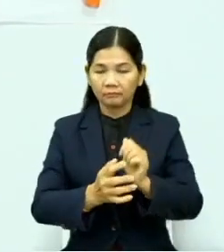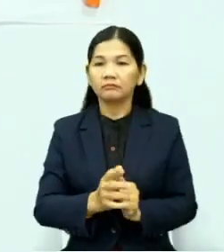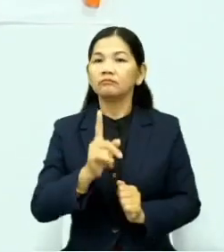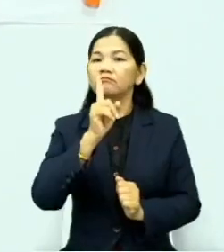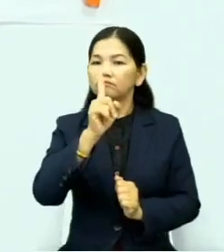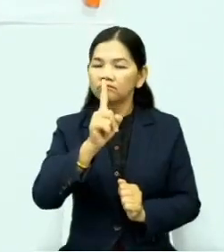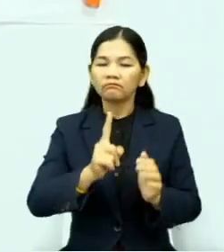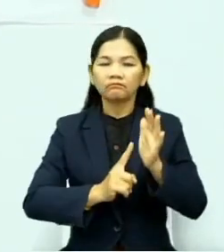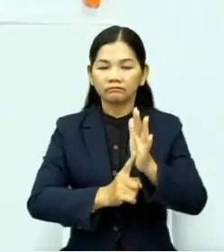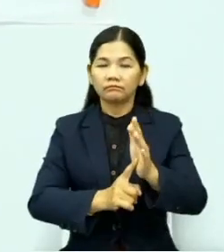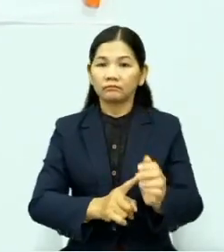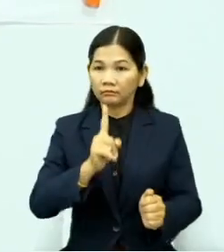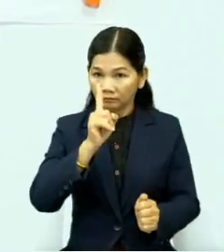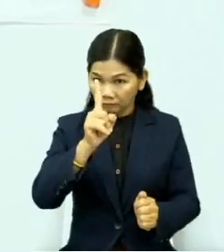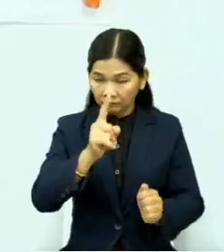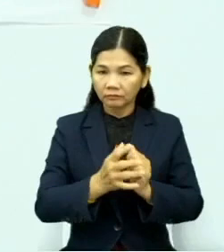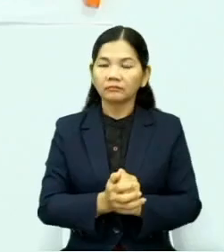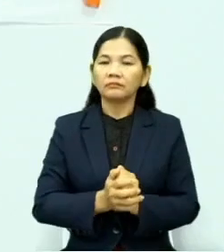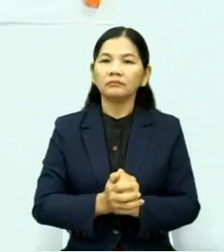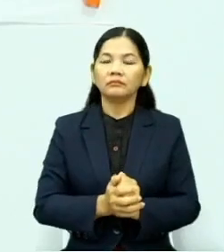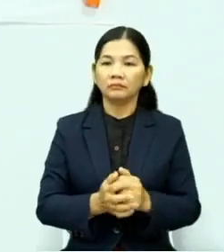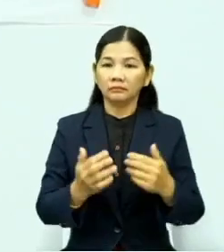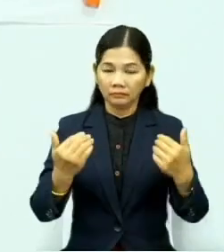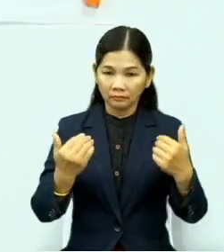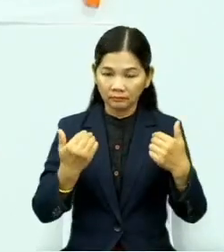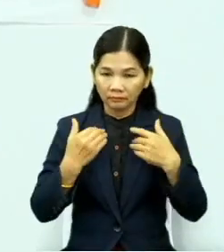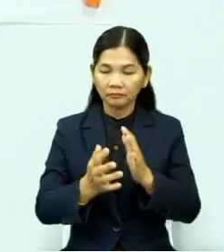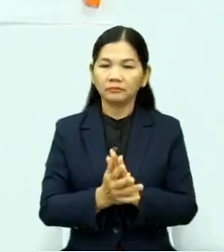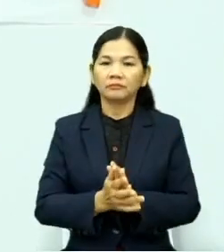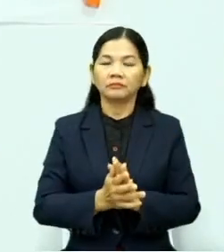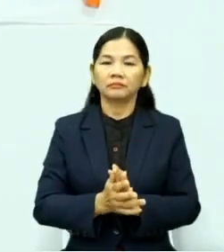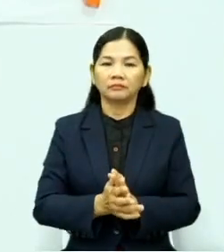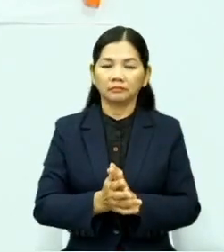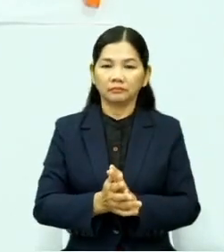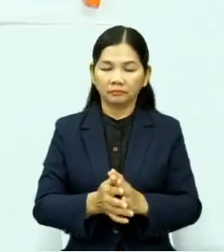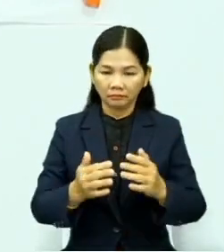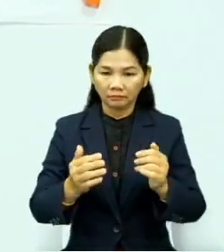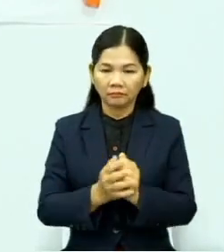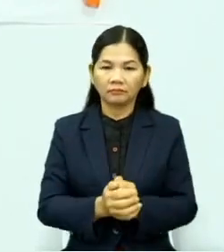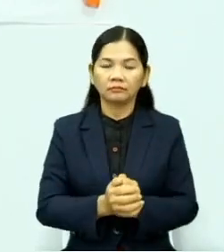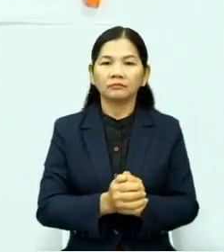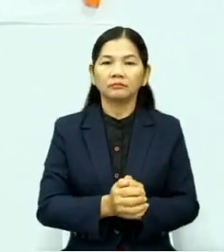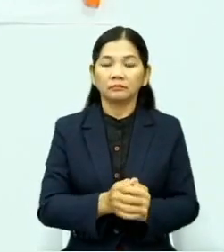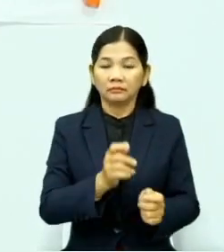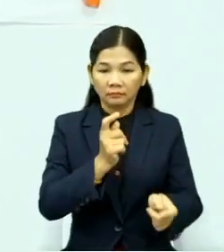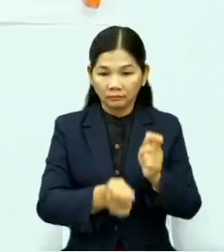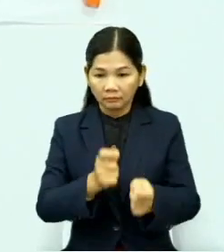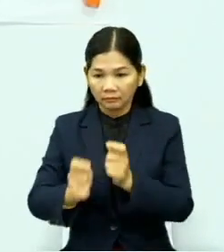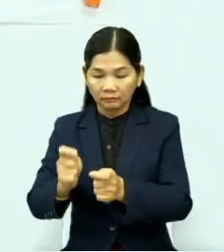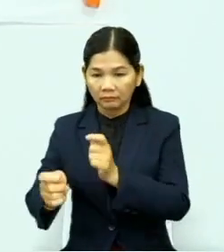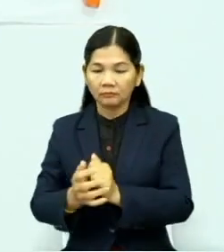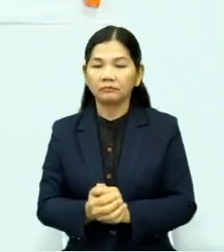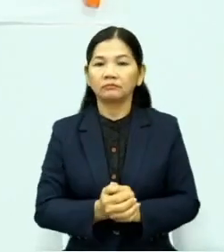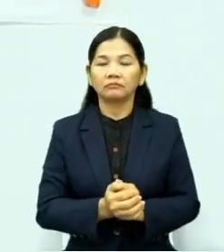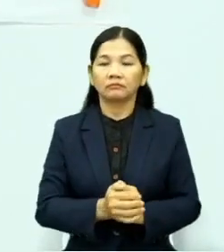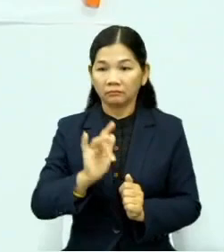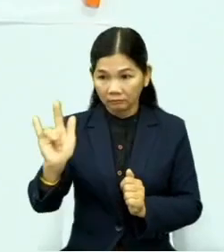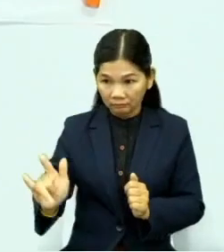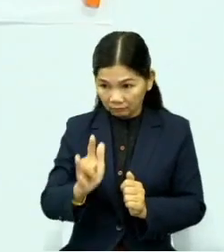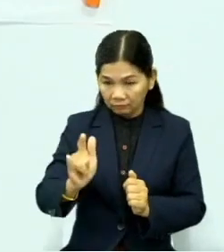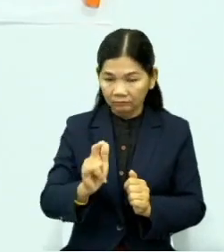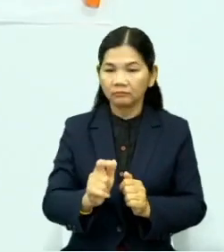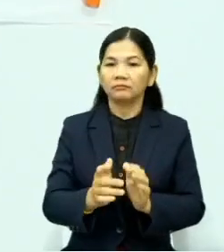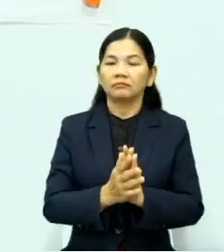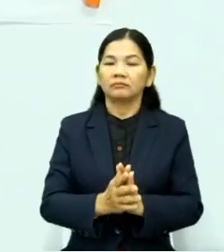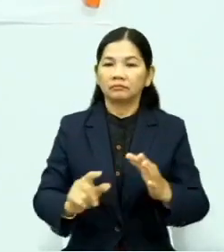ôi con tặng ạc nế chà xâm rạp tạc khê chà ụp có phlên nè con á để mình chung thật tạc khê chấm tạc khê cứ cái pha xâm rạp